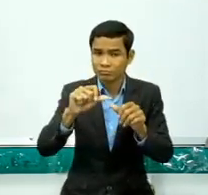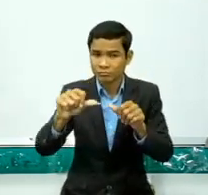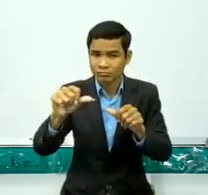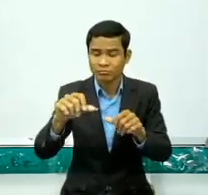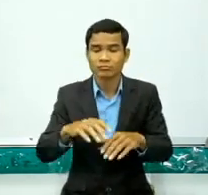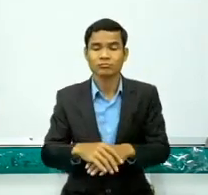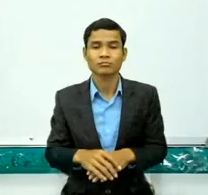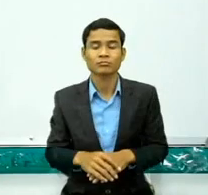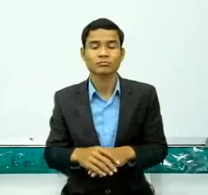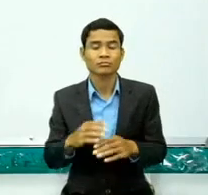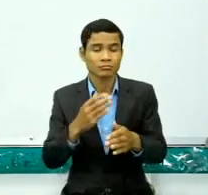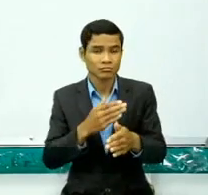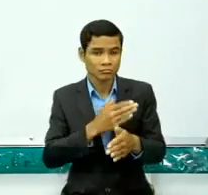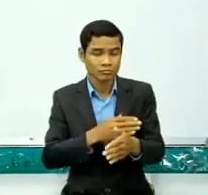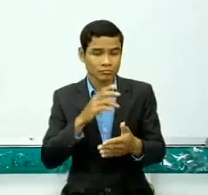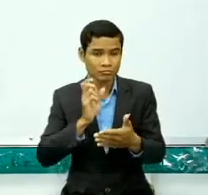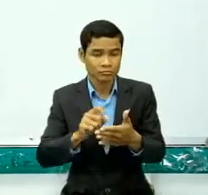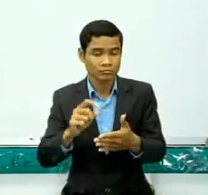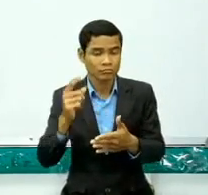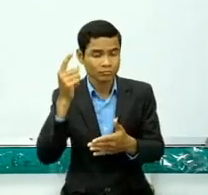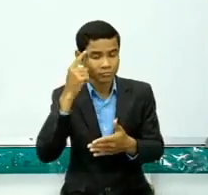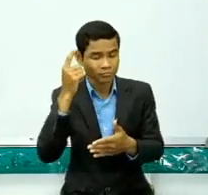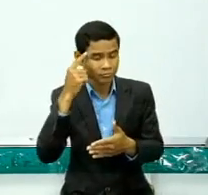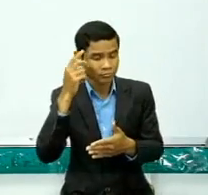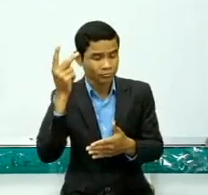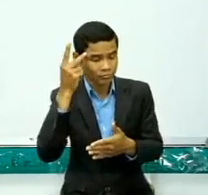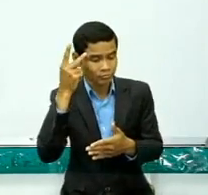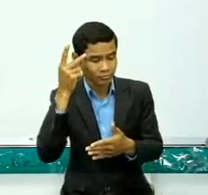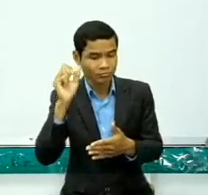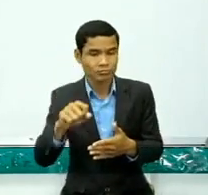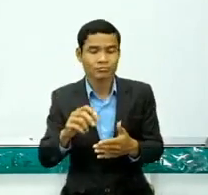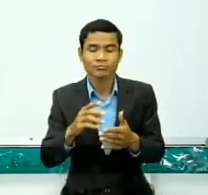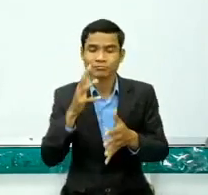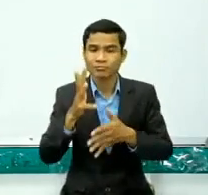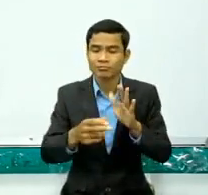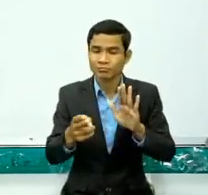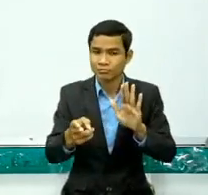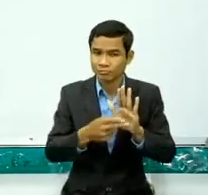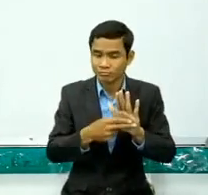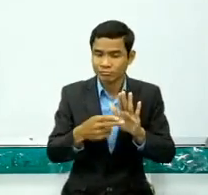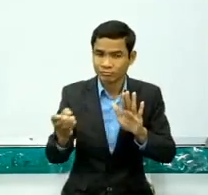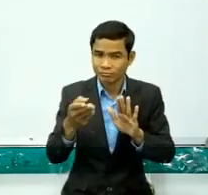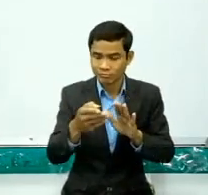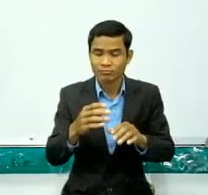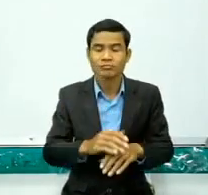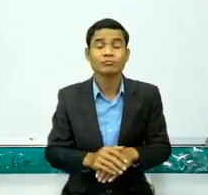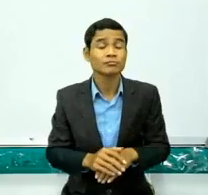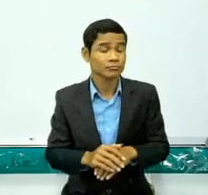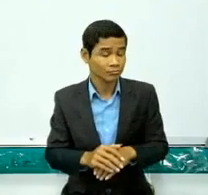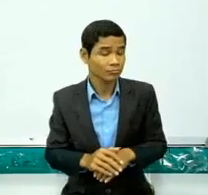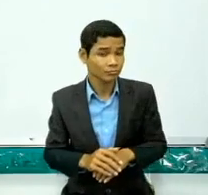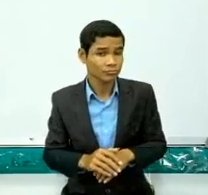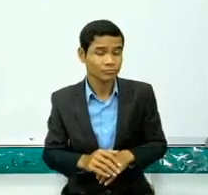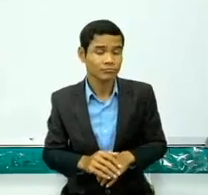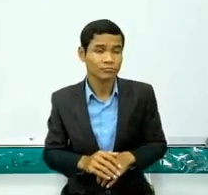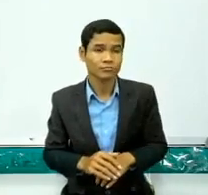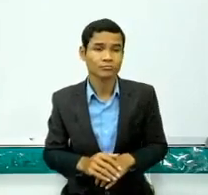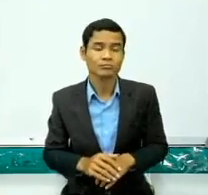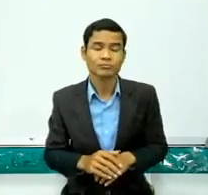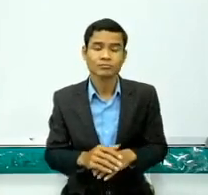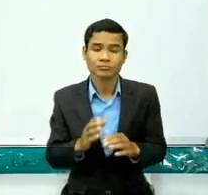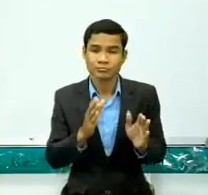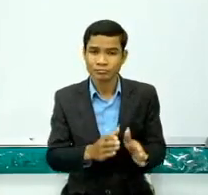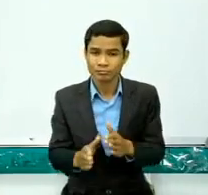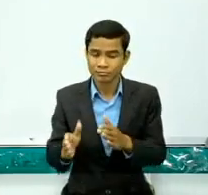នមុននឹងសរសេរកូនកូនត្រូវកឹតហើយនឹងថាឲ្យបានឮឮឮណាត្រៀម